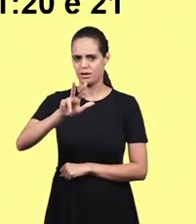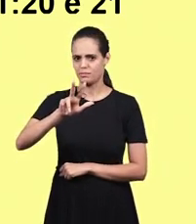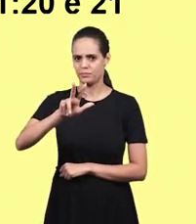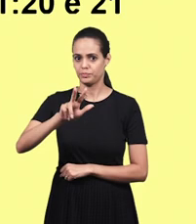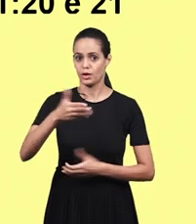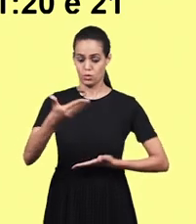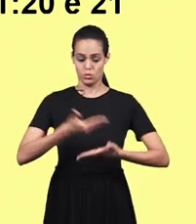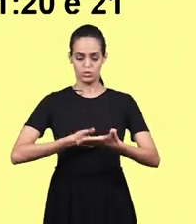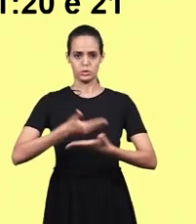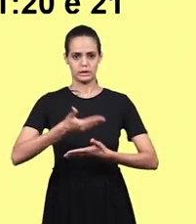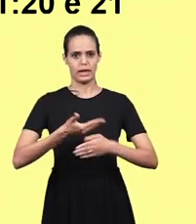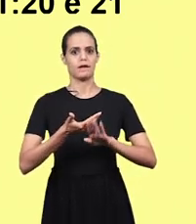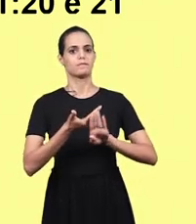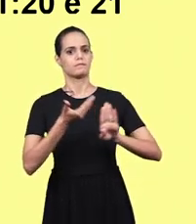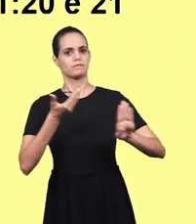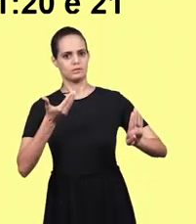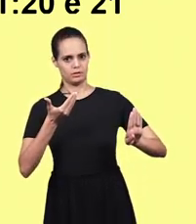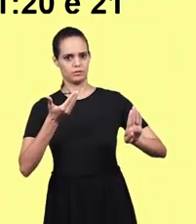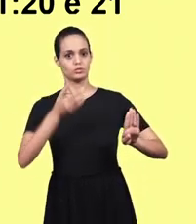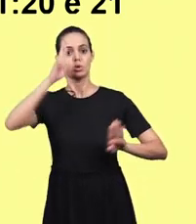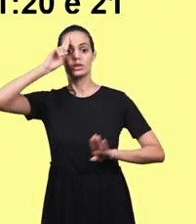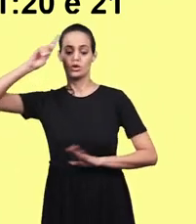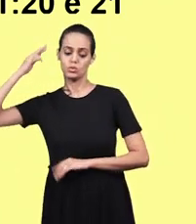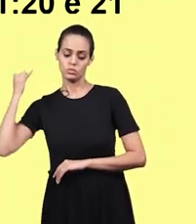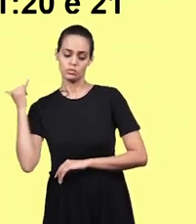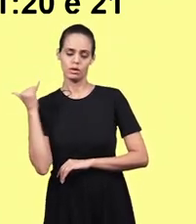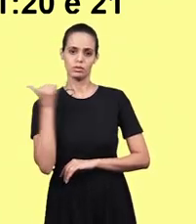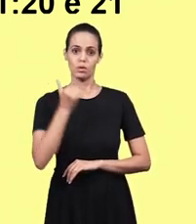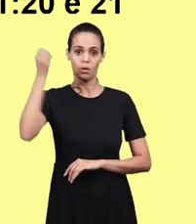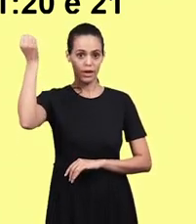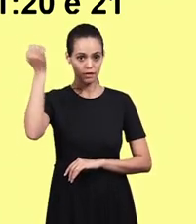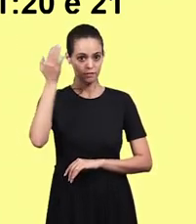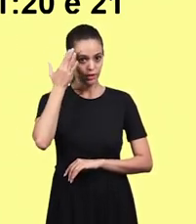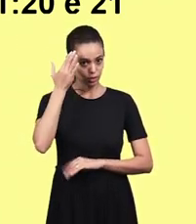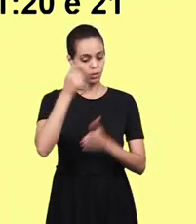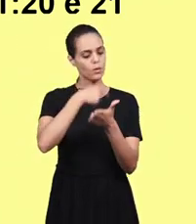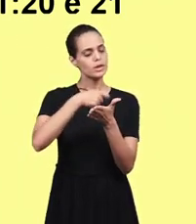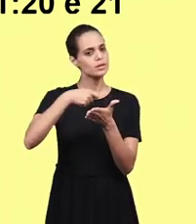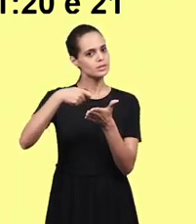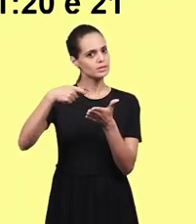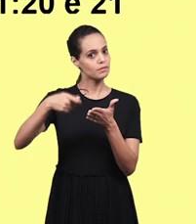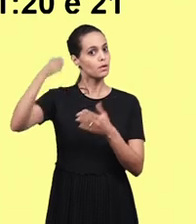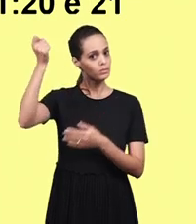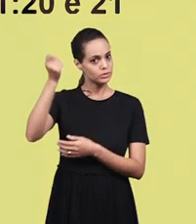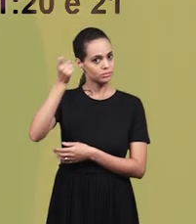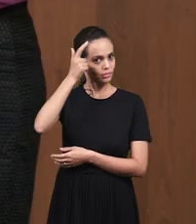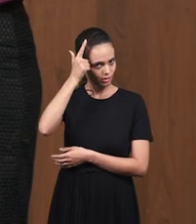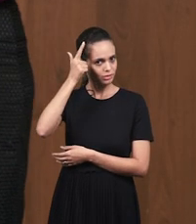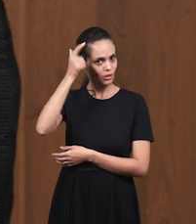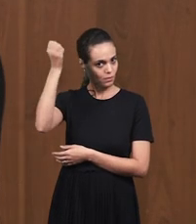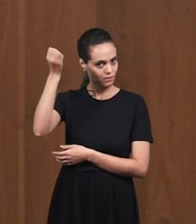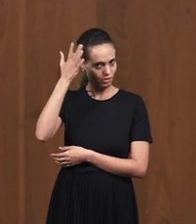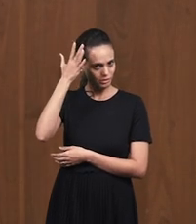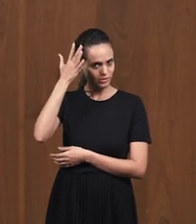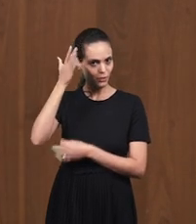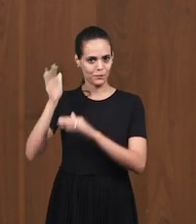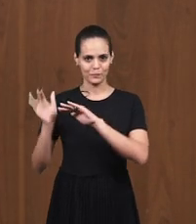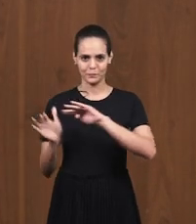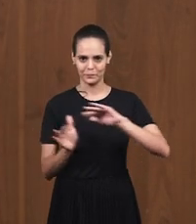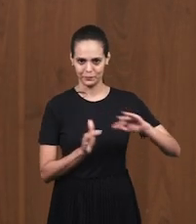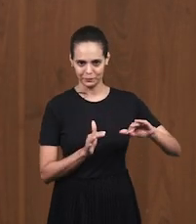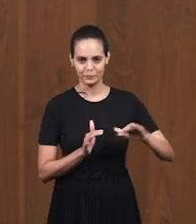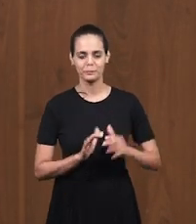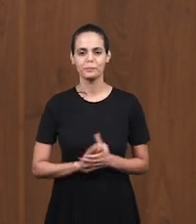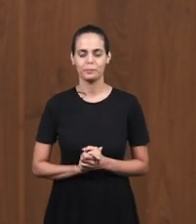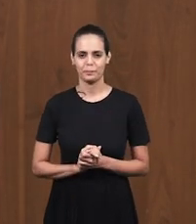будучи движими Духом Святым». Слава Иисусу! Итак, сегодня мы с вами